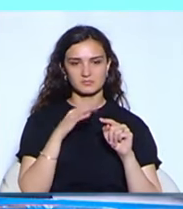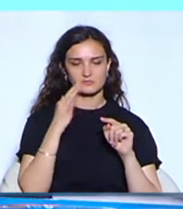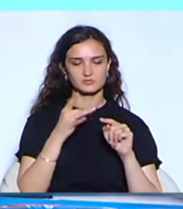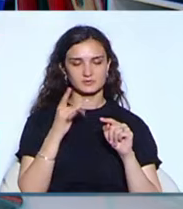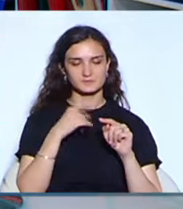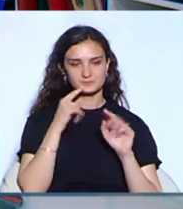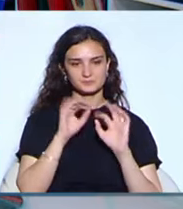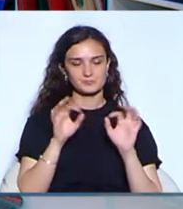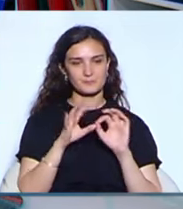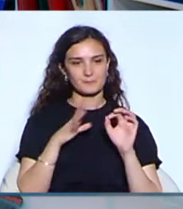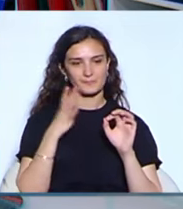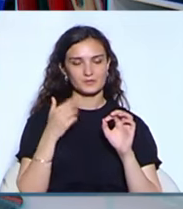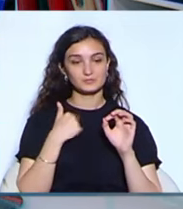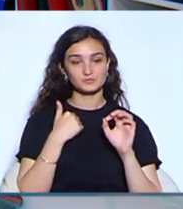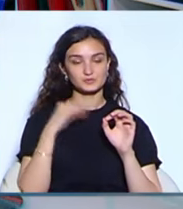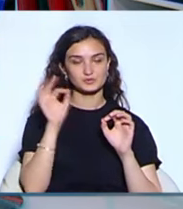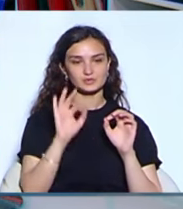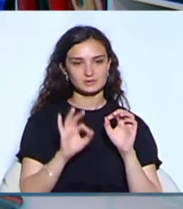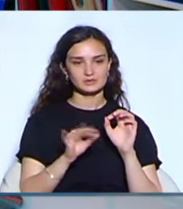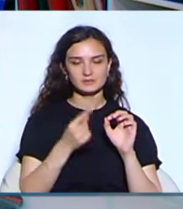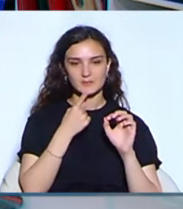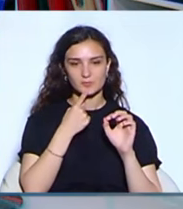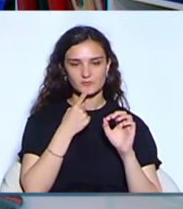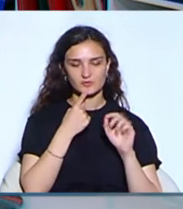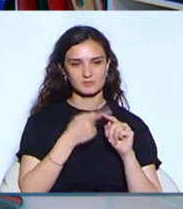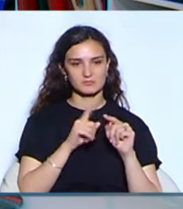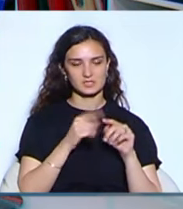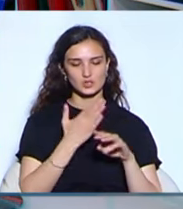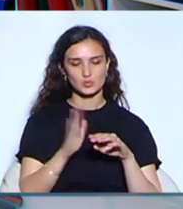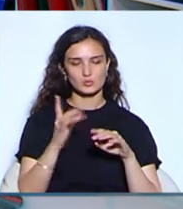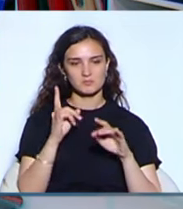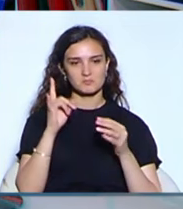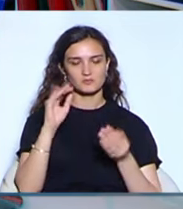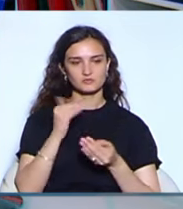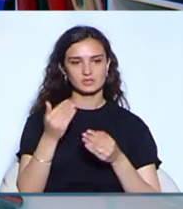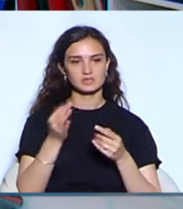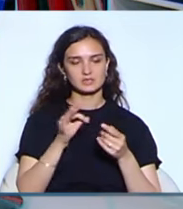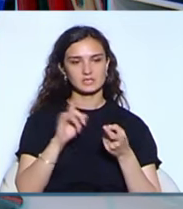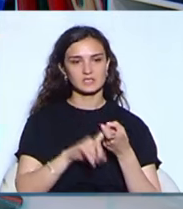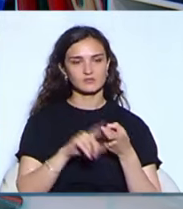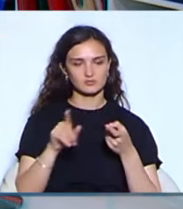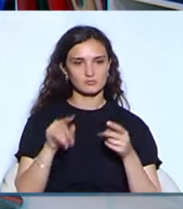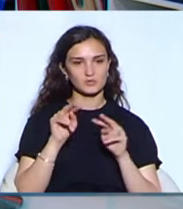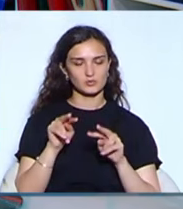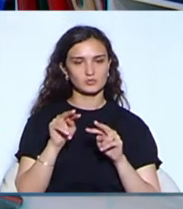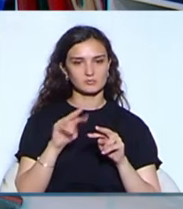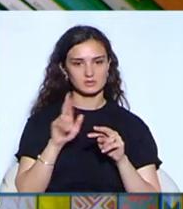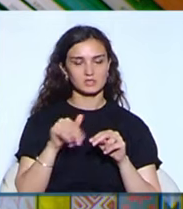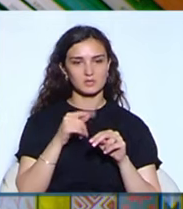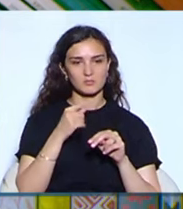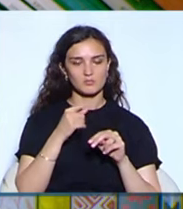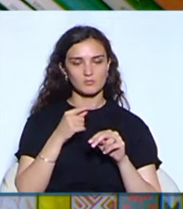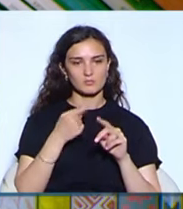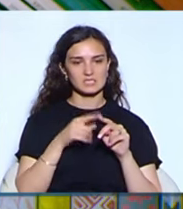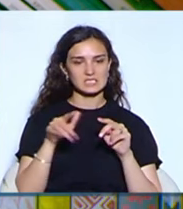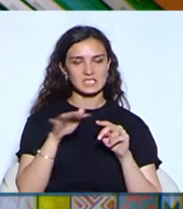არაერთხელ გვითქვამს, რომ ჩვენ ხშირად გამოგვრჩება ხოლმე იზოლირებულად ბავშვთან მასთან დაკავშირებულ აქტივობებს ვაკონტროლებთ და გამოგვრჩება ის